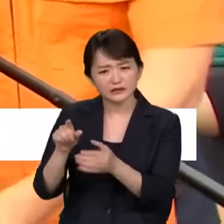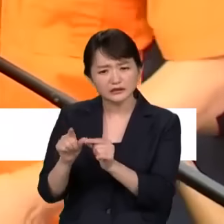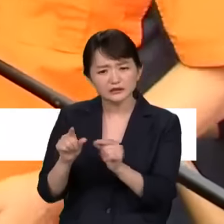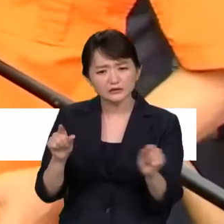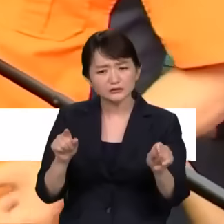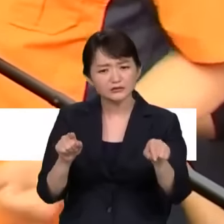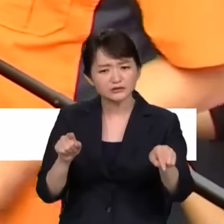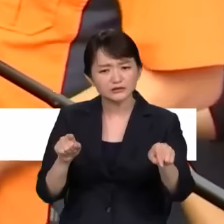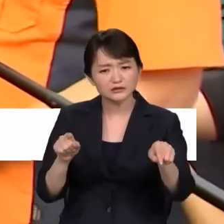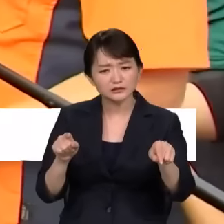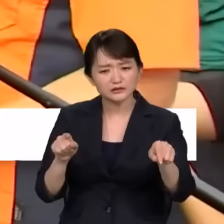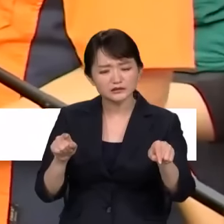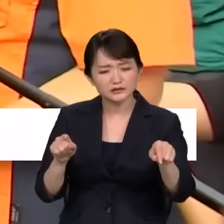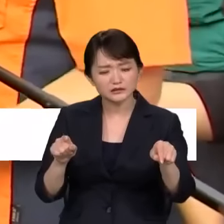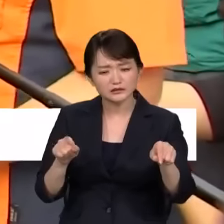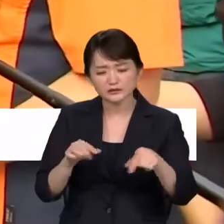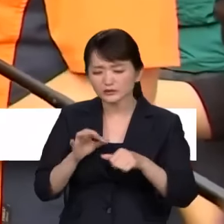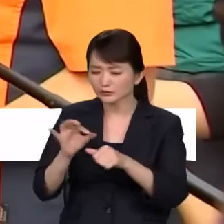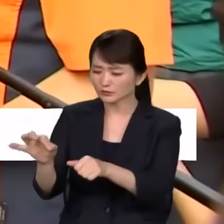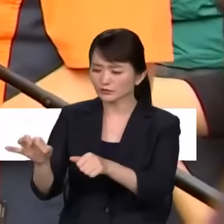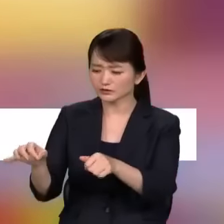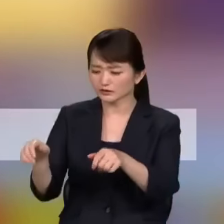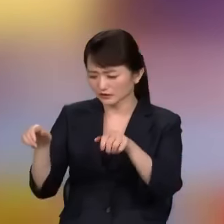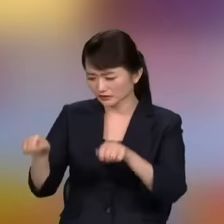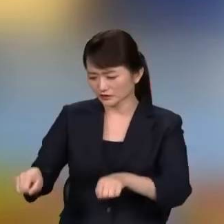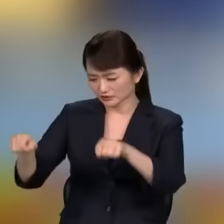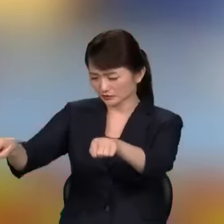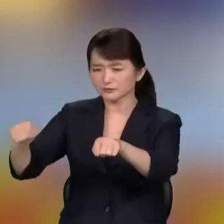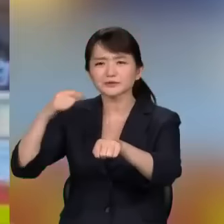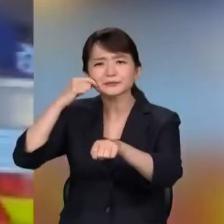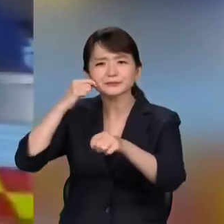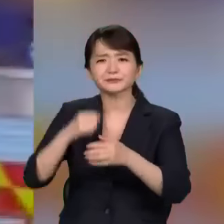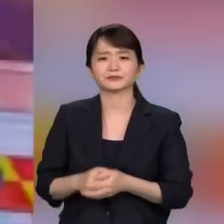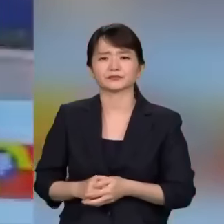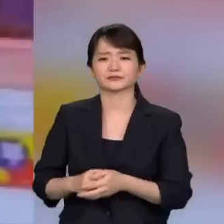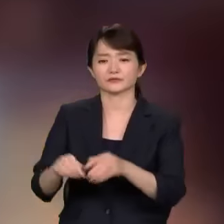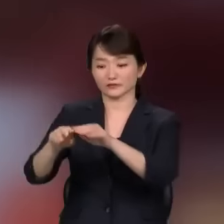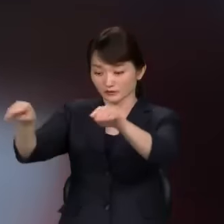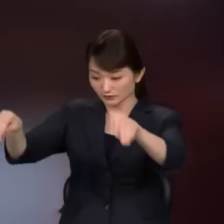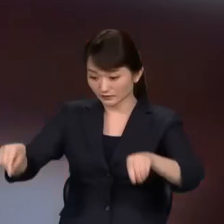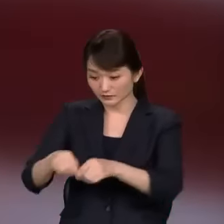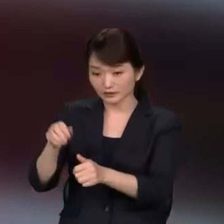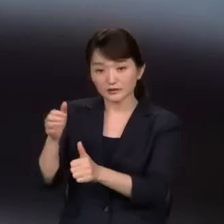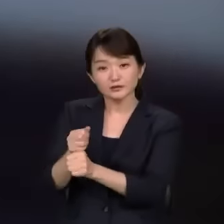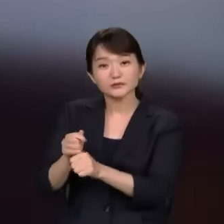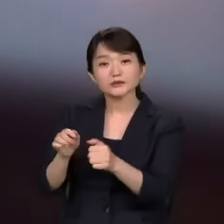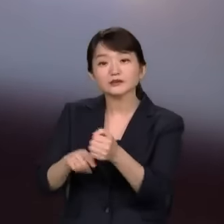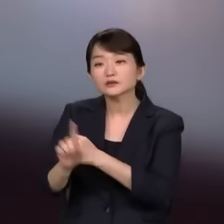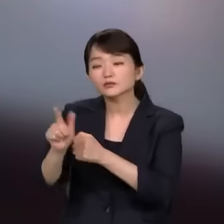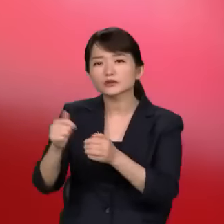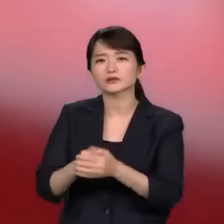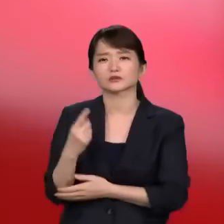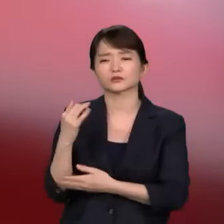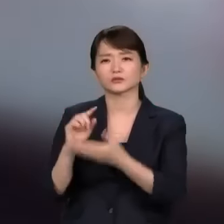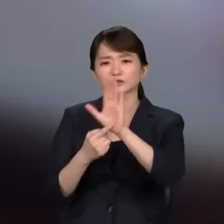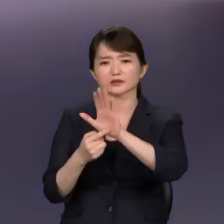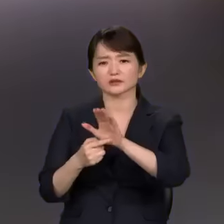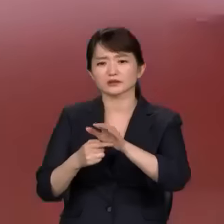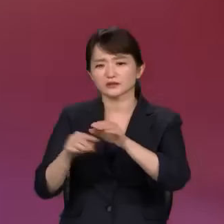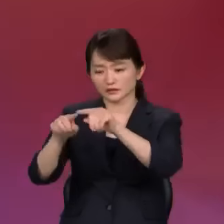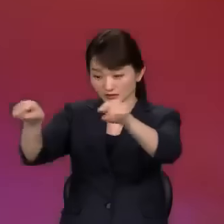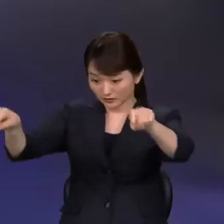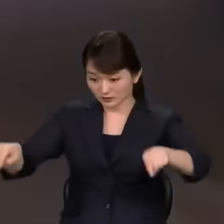사람은 있었는데 이렇게 딱 잡아주고 그러지는 못했습니다. 왜 매트를 안 잡았냐는 지적에 소방은 뒤늦게 이 에어매트는 잡고